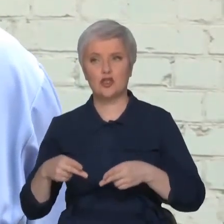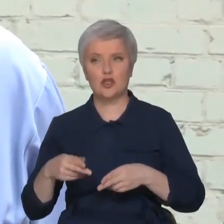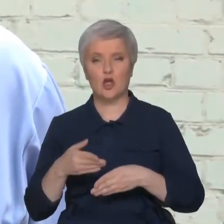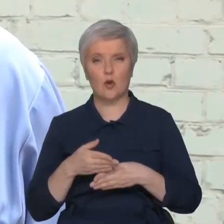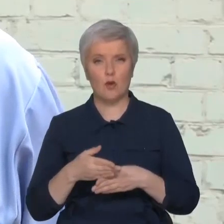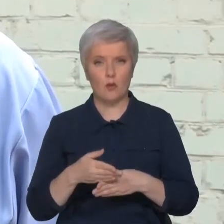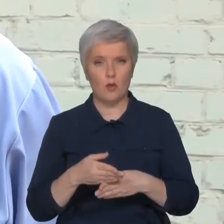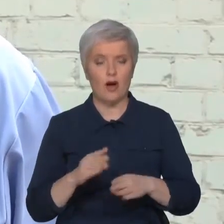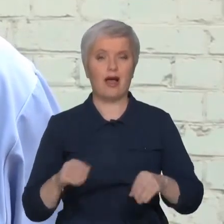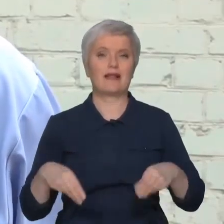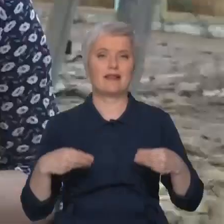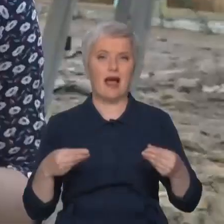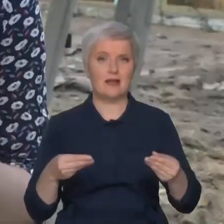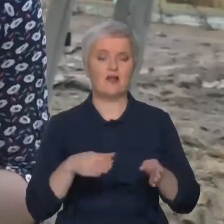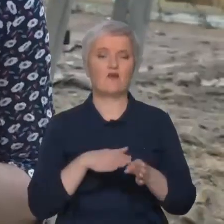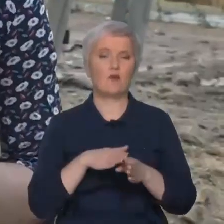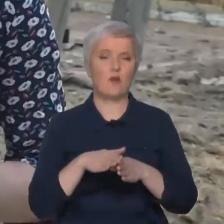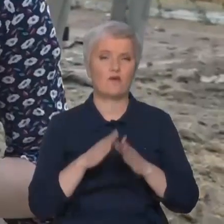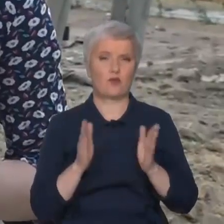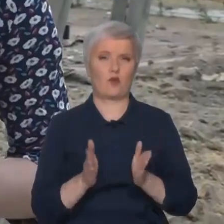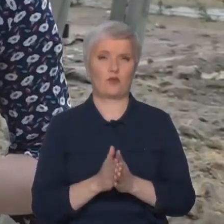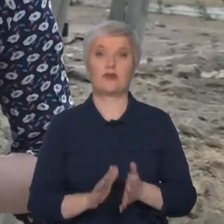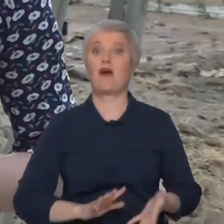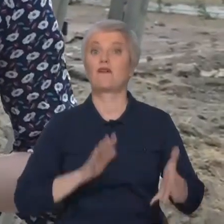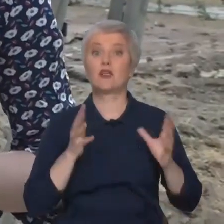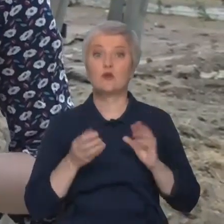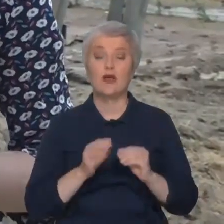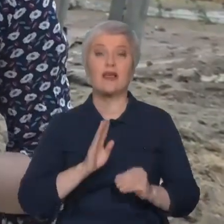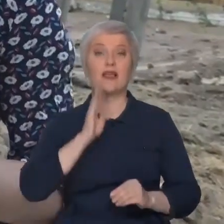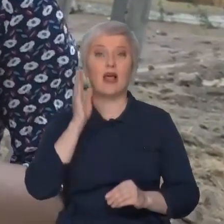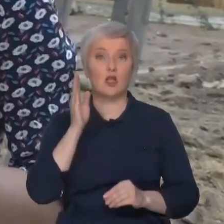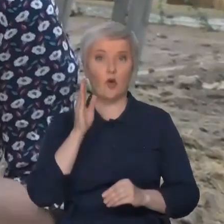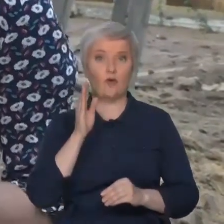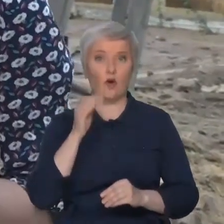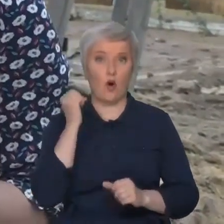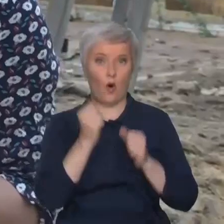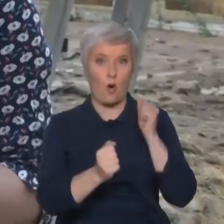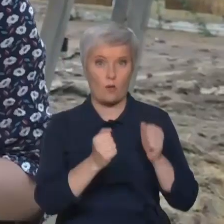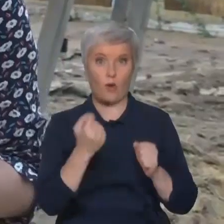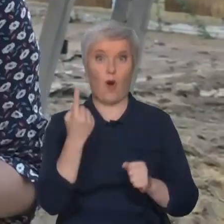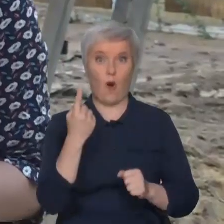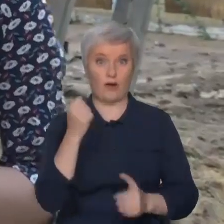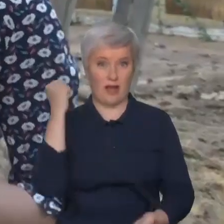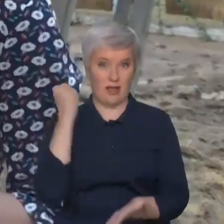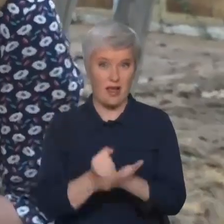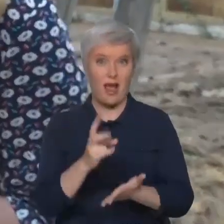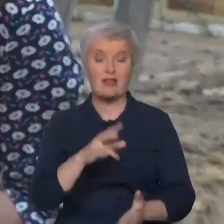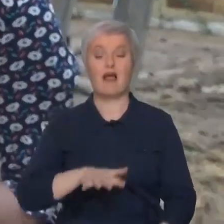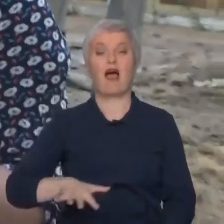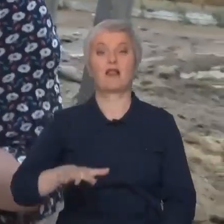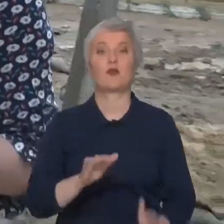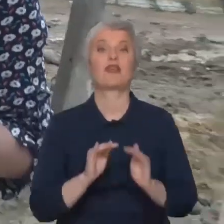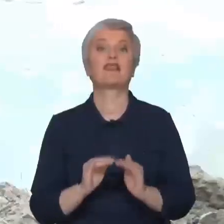хірургічна допомога надана в повному обсязі. У результаті ранкового обстрілу одна з ракет влучила прямо на територію дитячого садочка. Ось